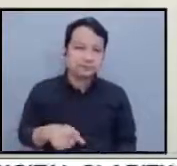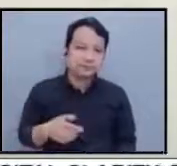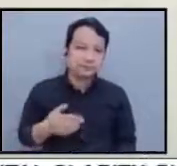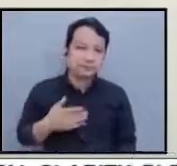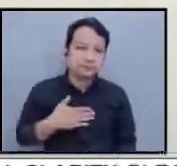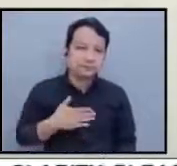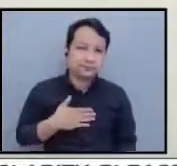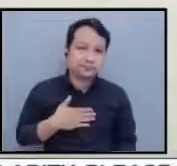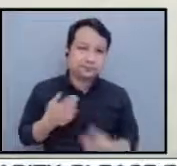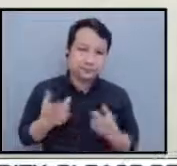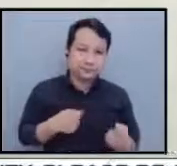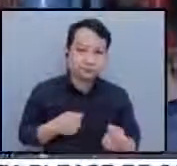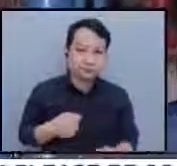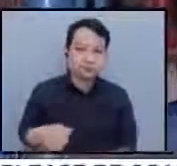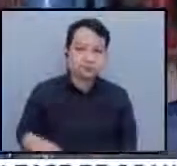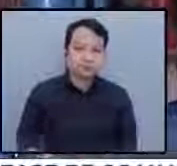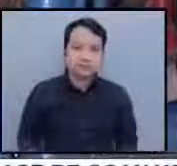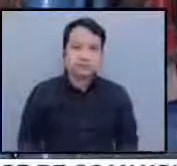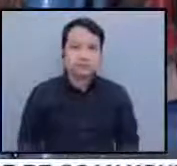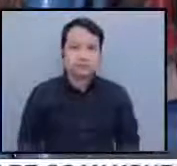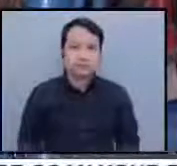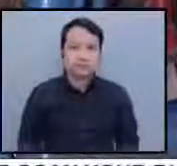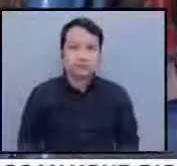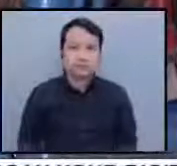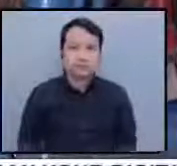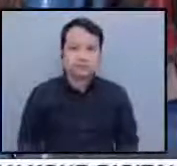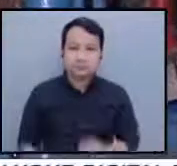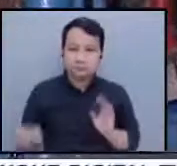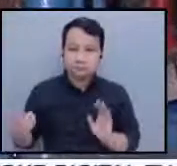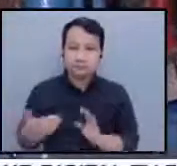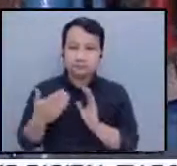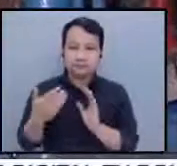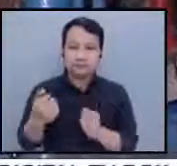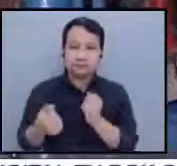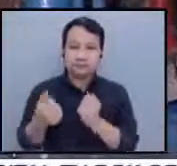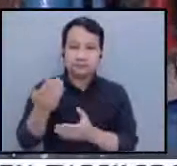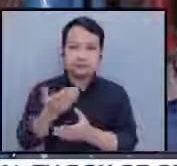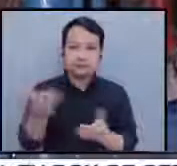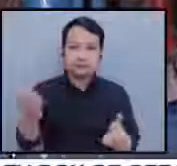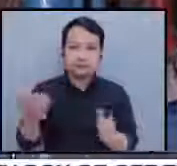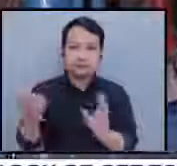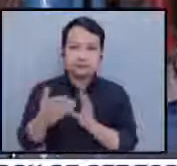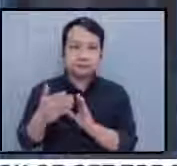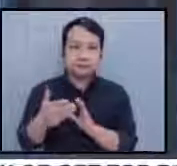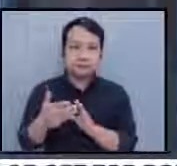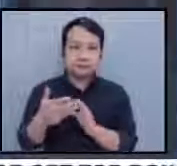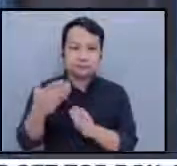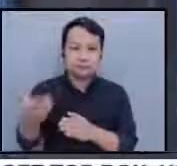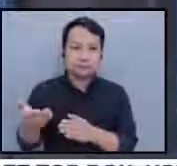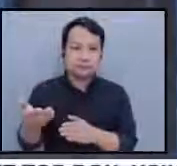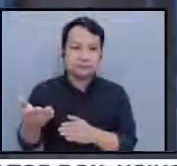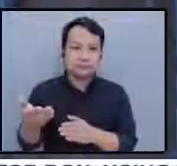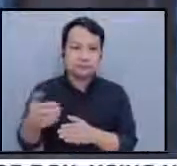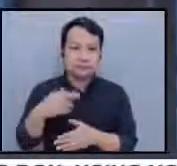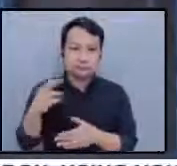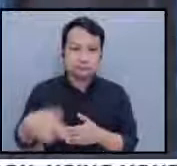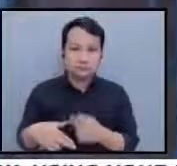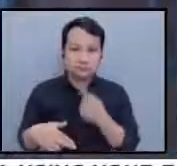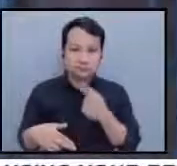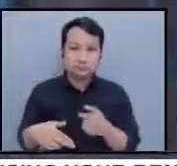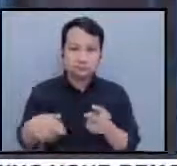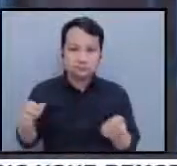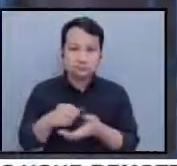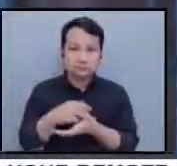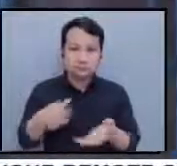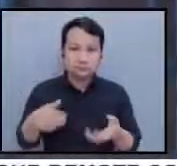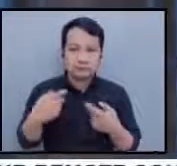ginawa kong pinatay yung pamilya niyo. Mahaharap ang driver ng truck sa kasong reckless imprudence resulting to homicide,